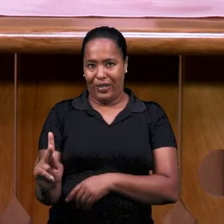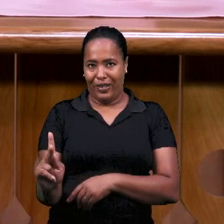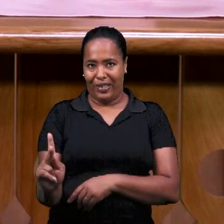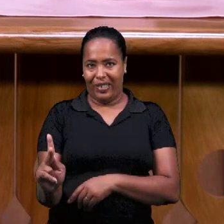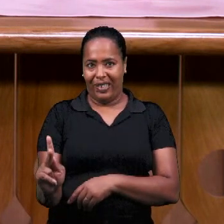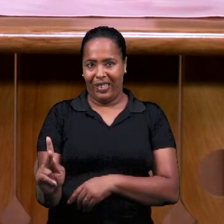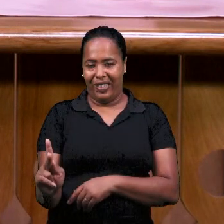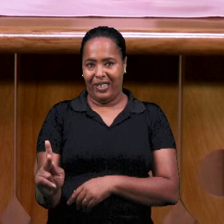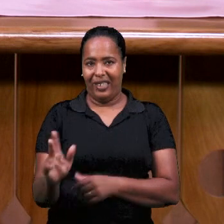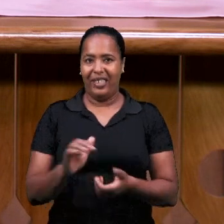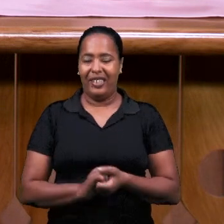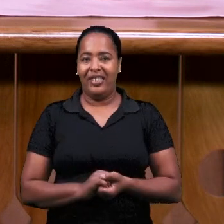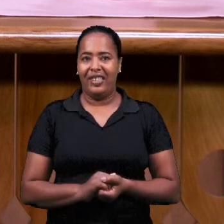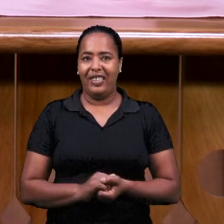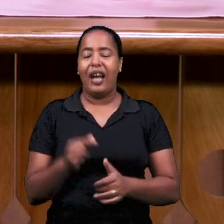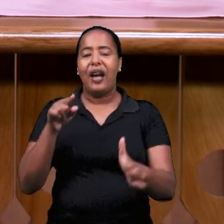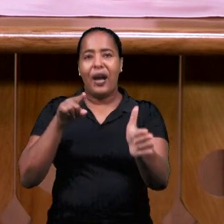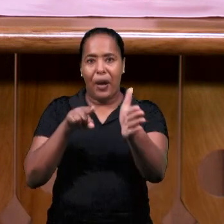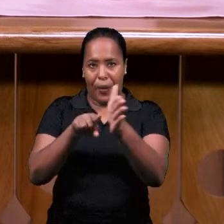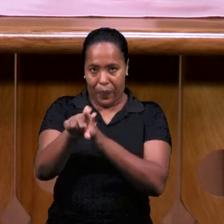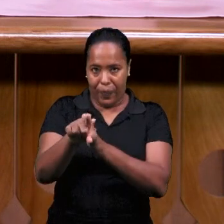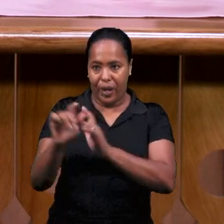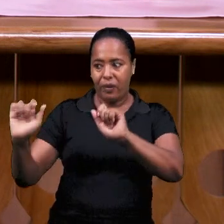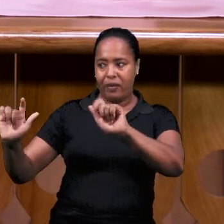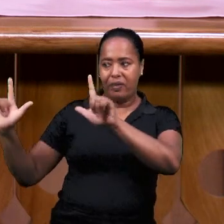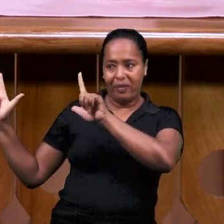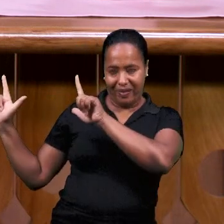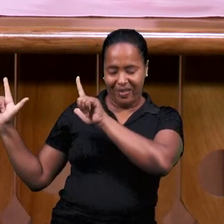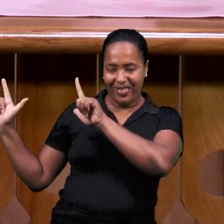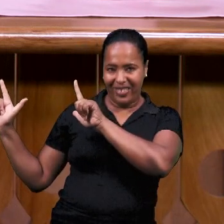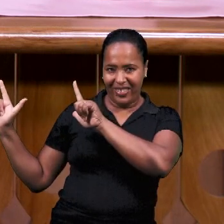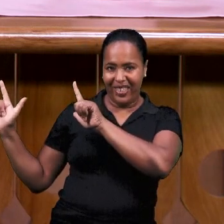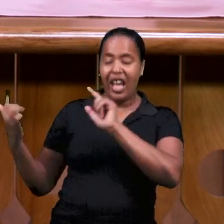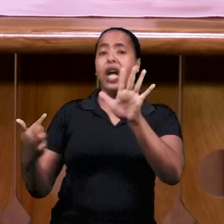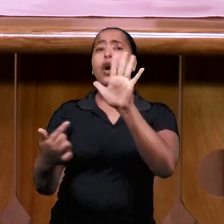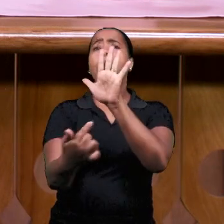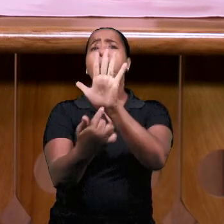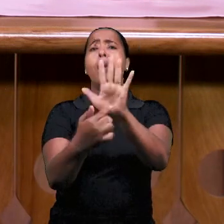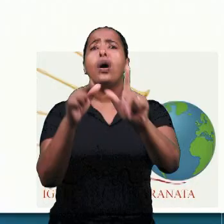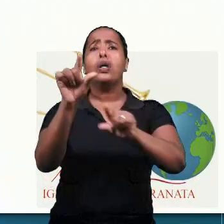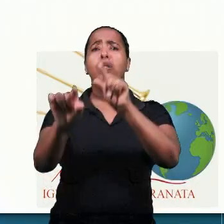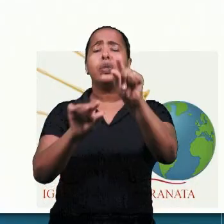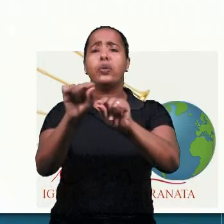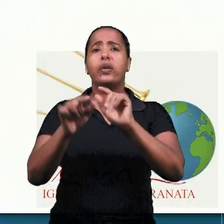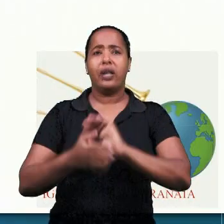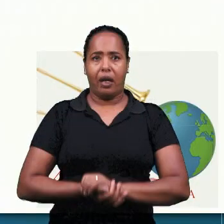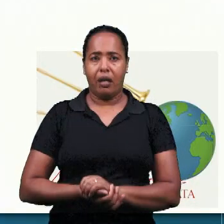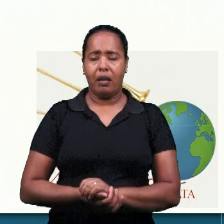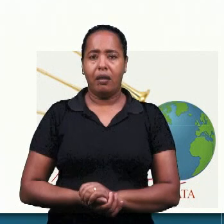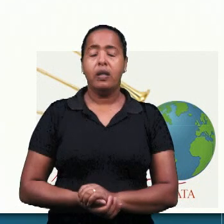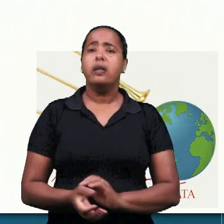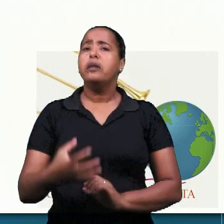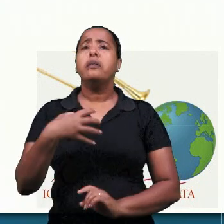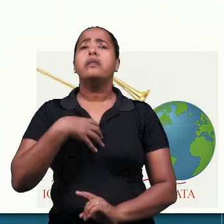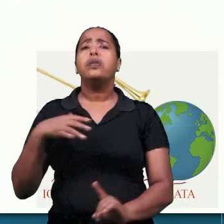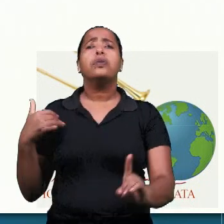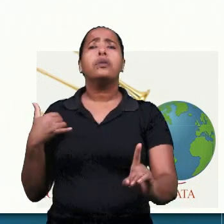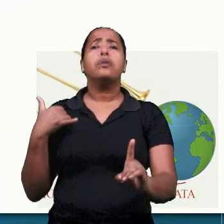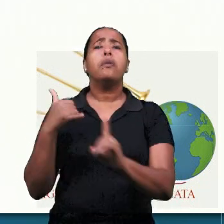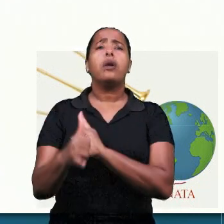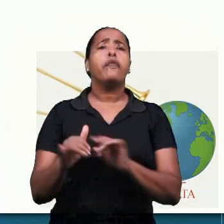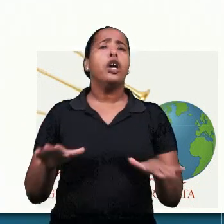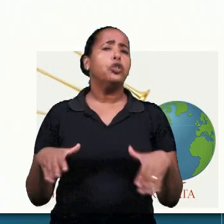Pasteurs, ouvriers et professeurs. Nous allons donc à cette question. On va montrer ici qui dit quel est le